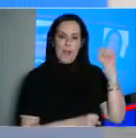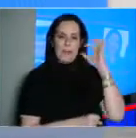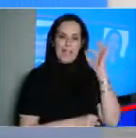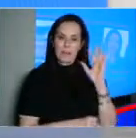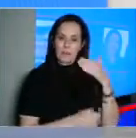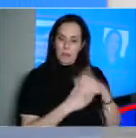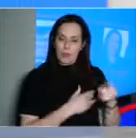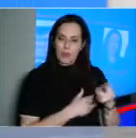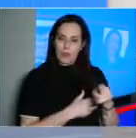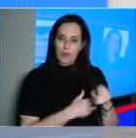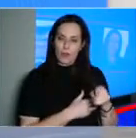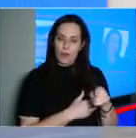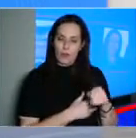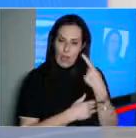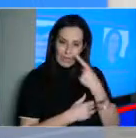הזמן, ובסוף אצלה יש...